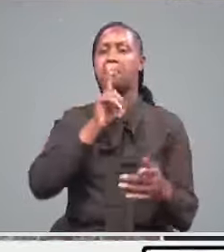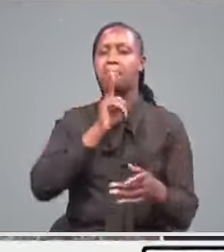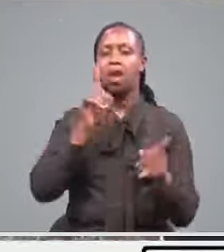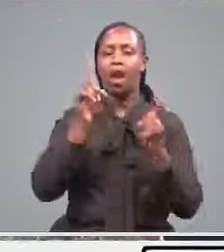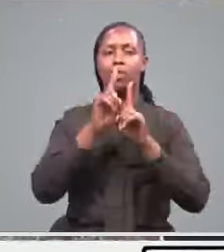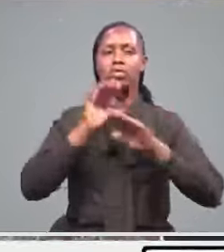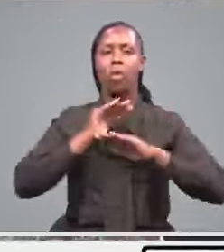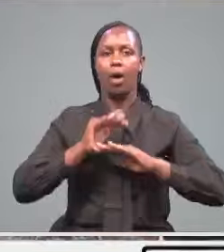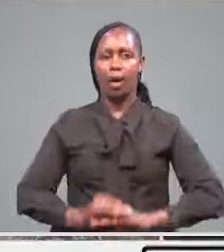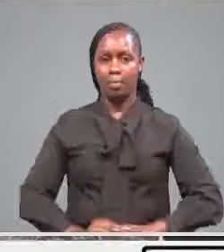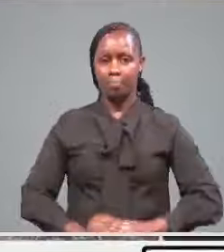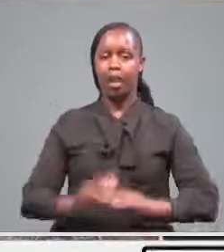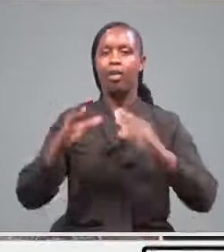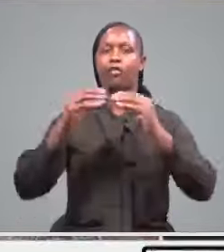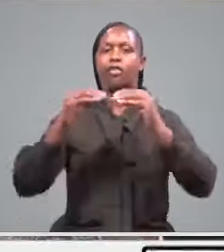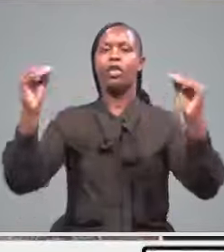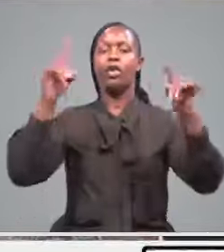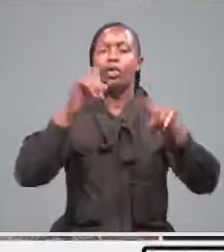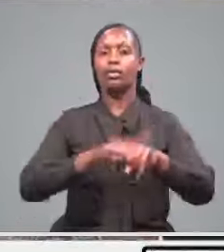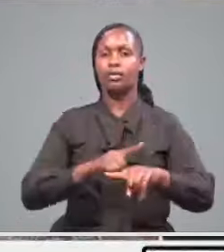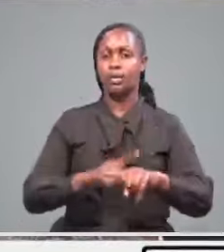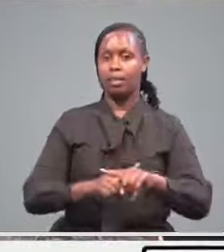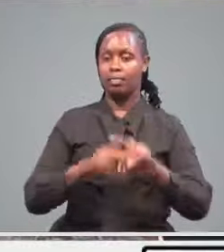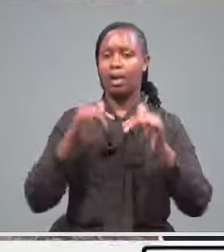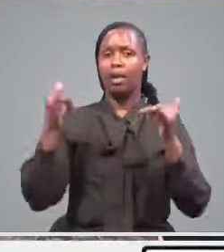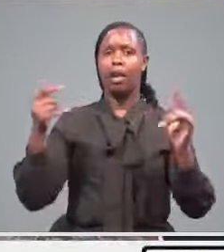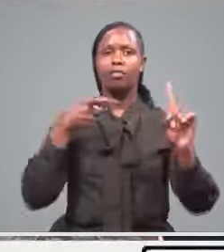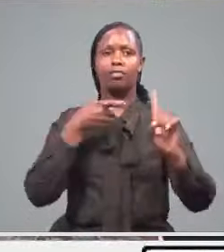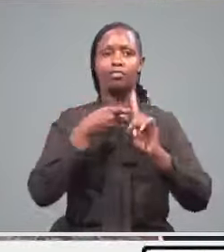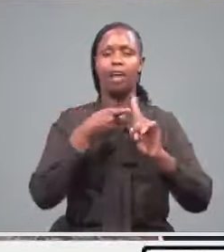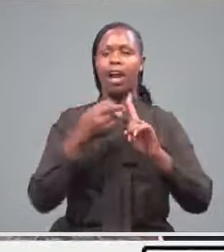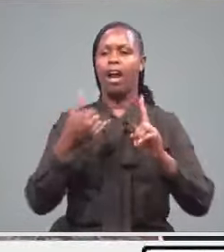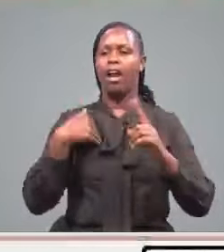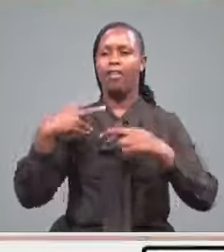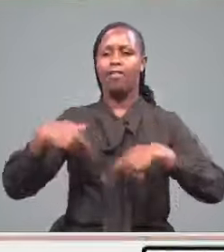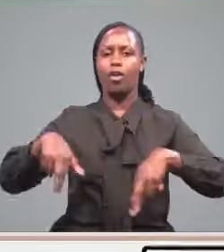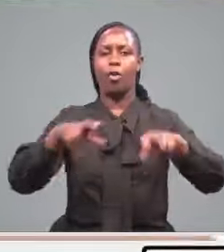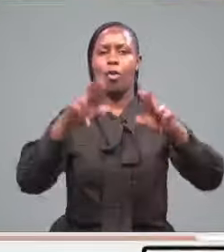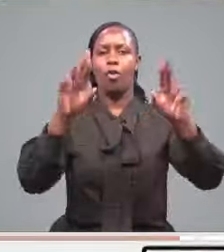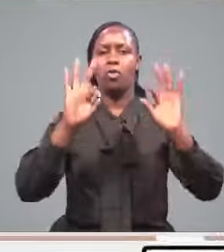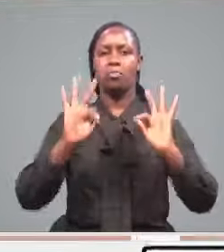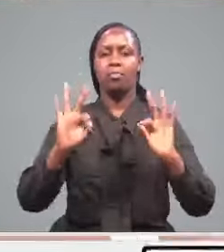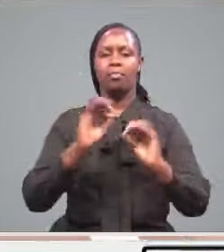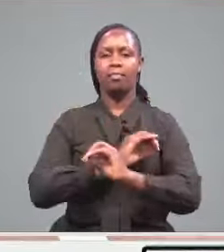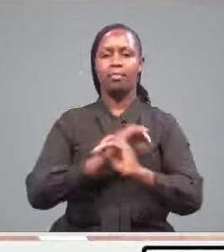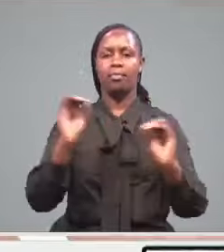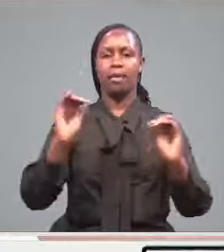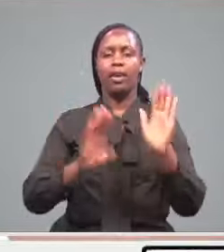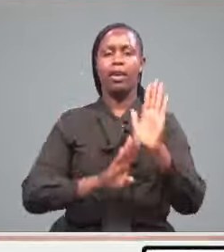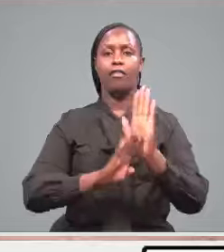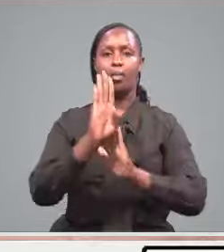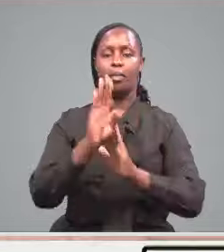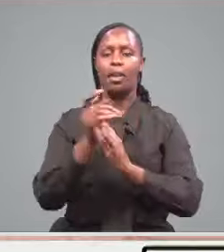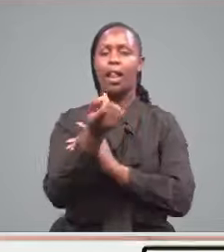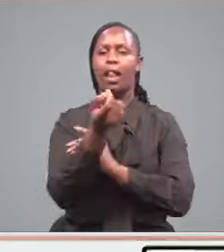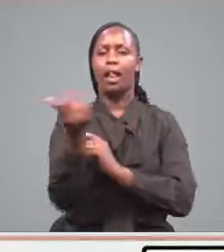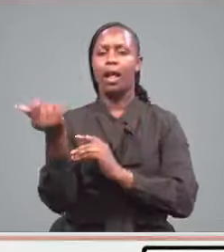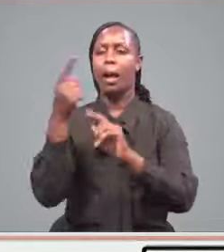muda mrefu taswira katika eneo hili imekuwa ya barabara zisizo na lami na maendeleo machache, ila